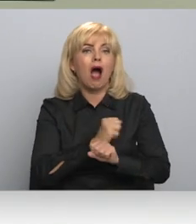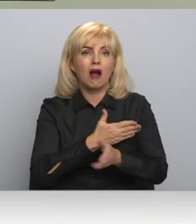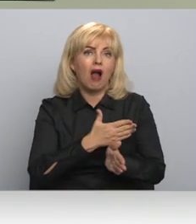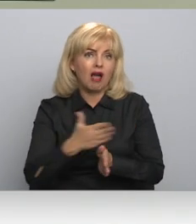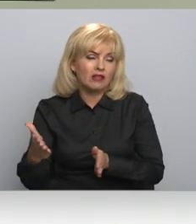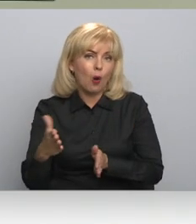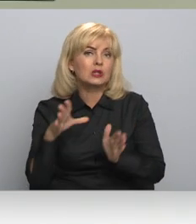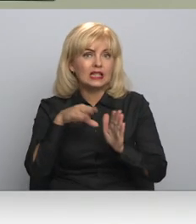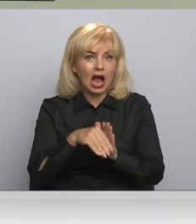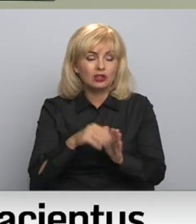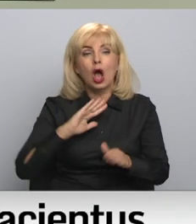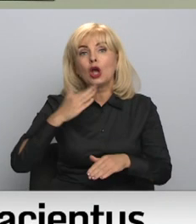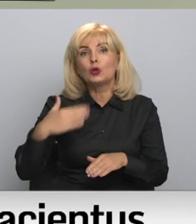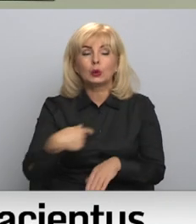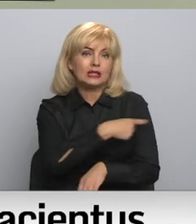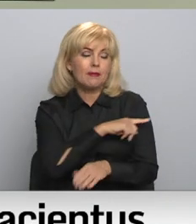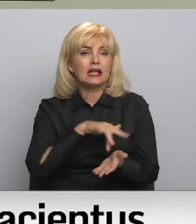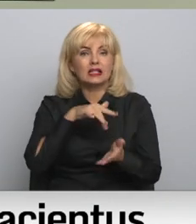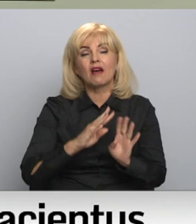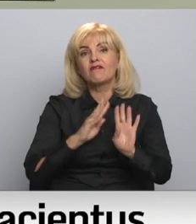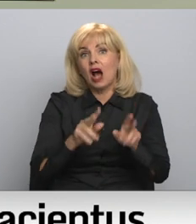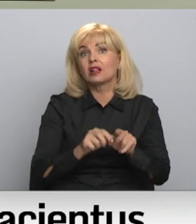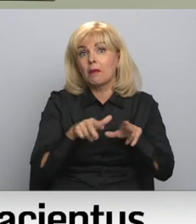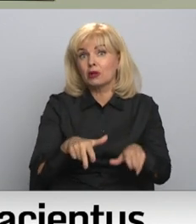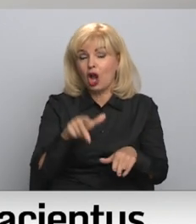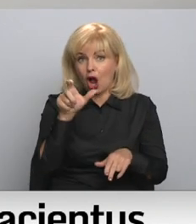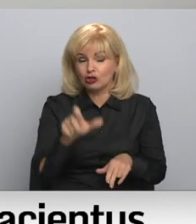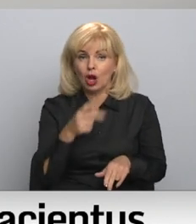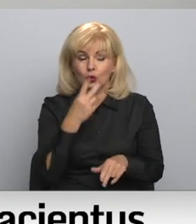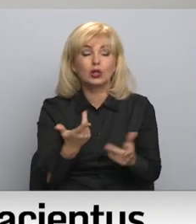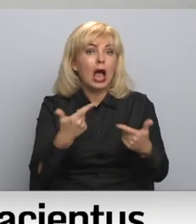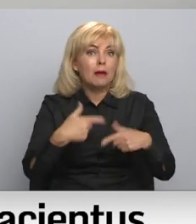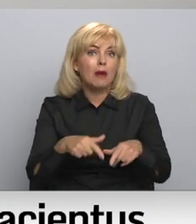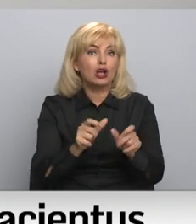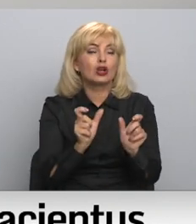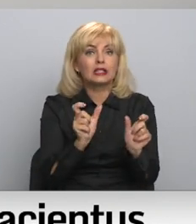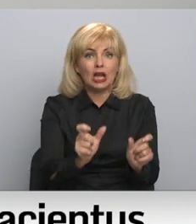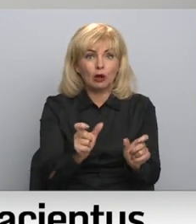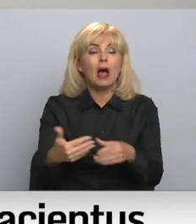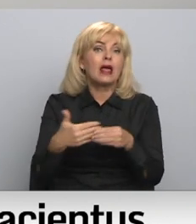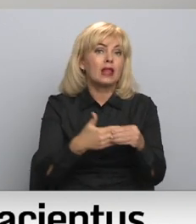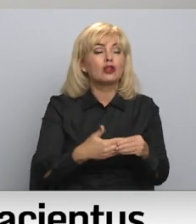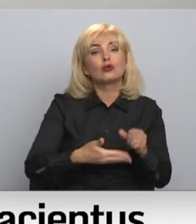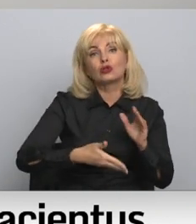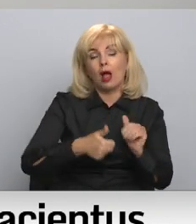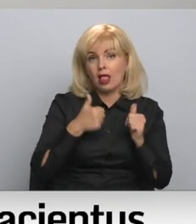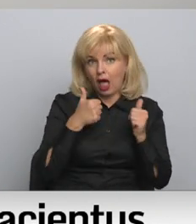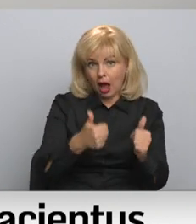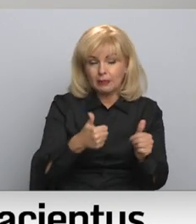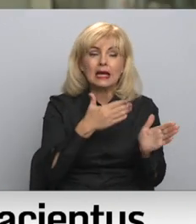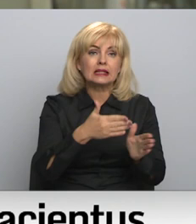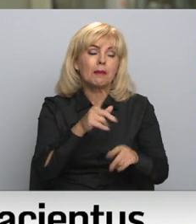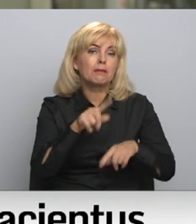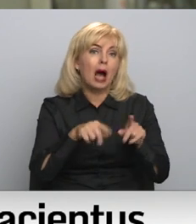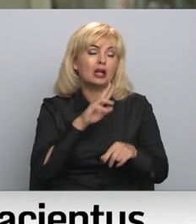iesaistīties. Jūras medicīnas centra valdes priekšsādātājs uzskata, ka pašreizējie ierobežojumi ir nesuši augļus. Tomēr slimnīcās vēl pāris